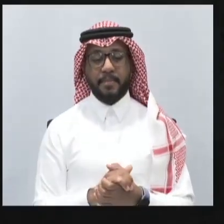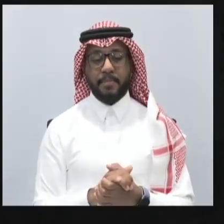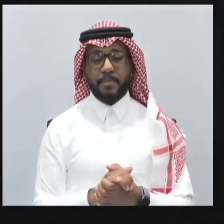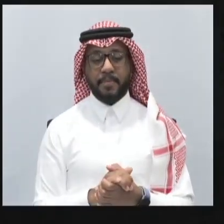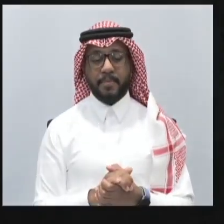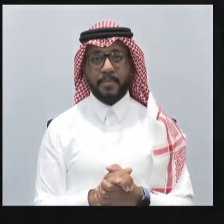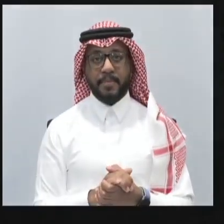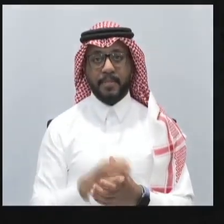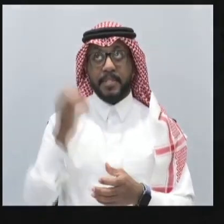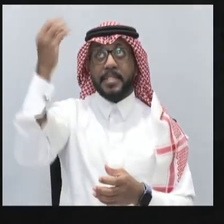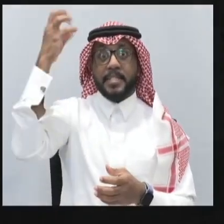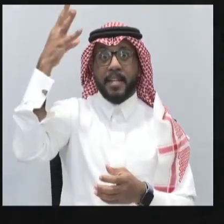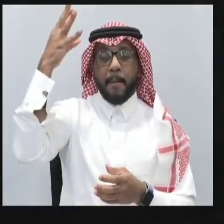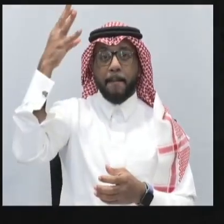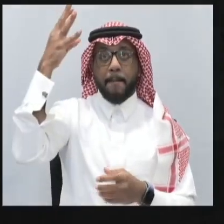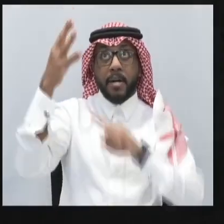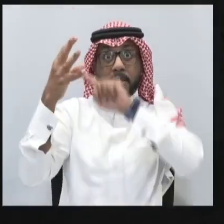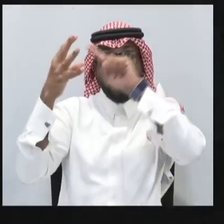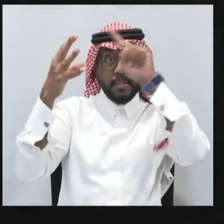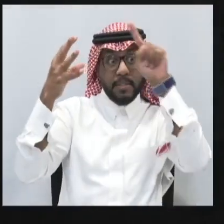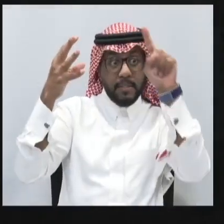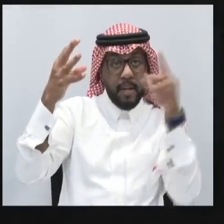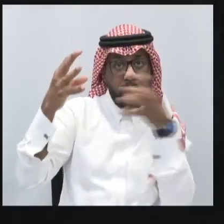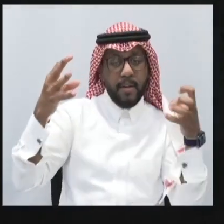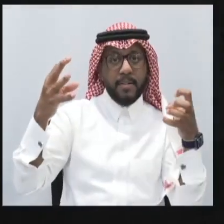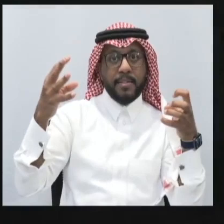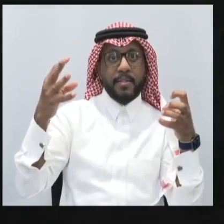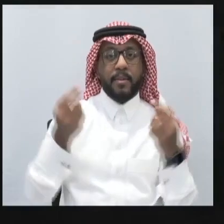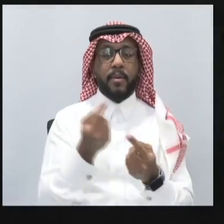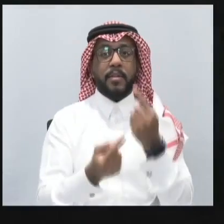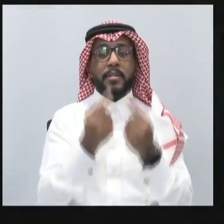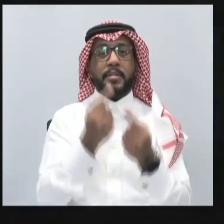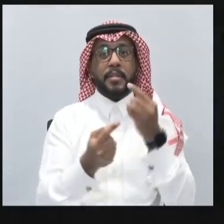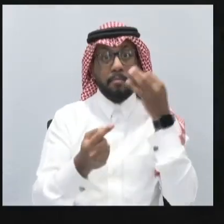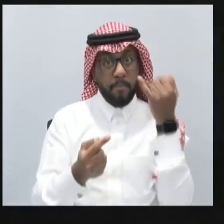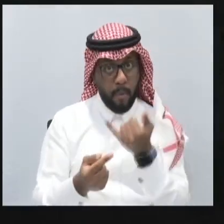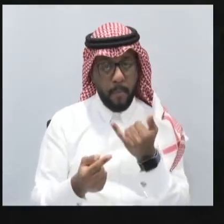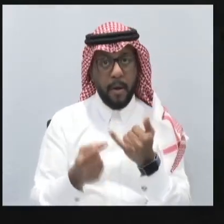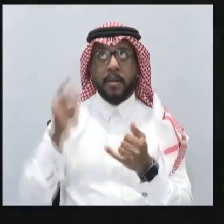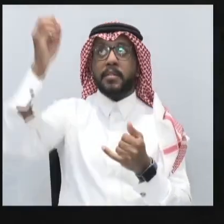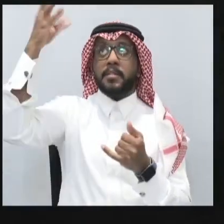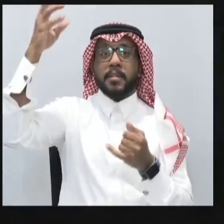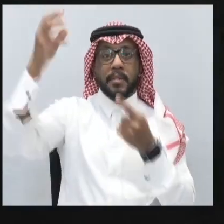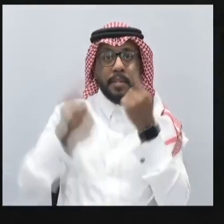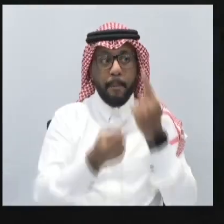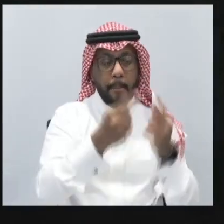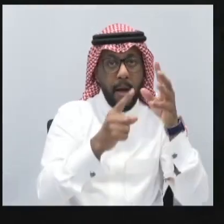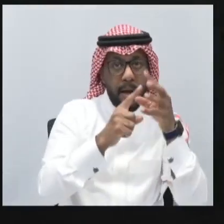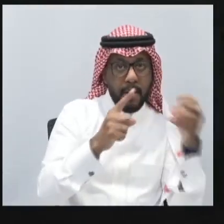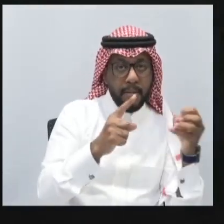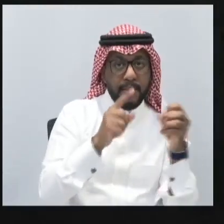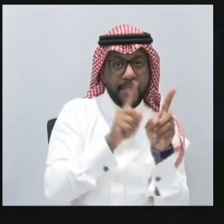الضفدع الشمس مدت النباتات بالطاقه انتقلت الطاقه من النباتات